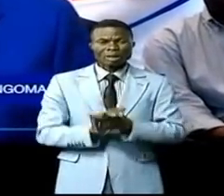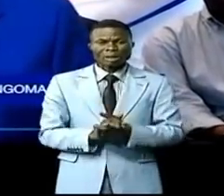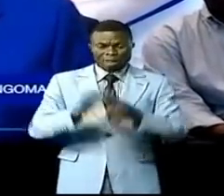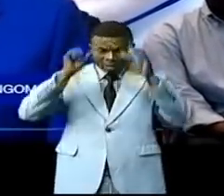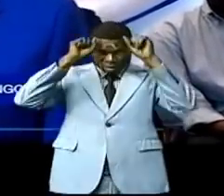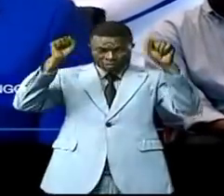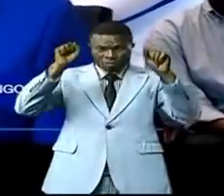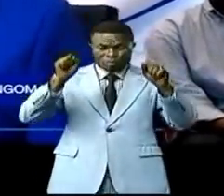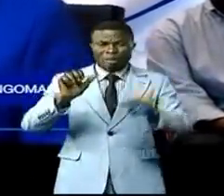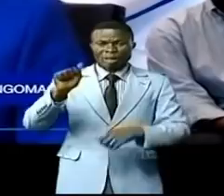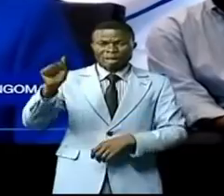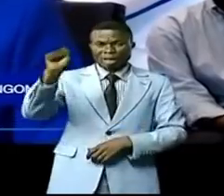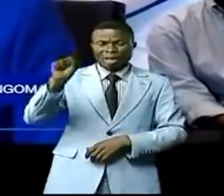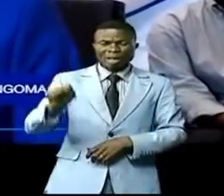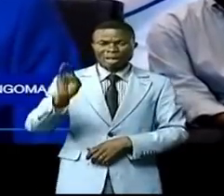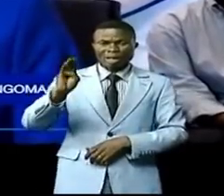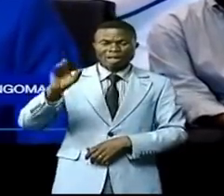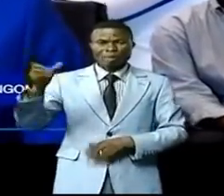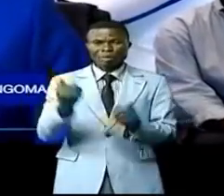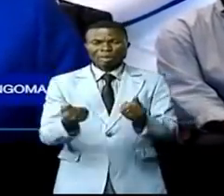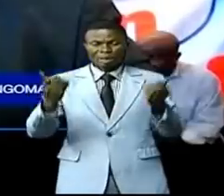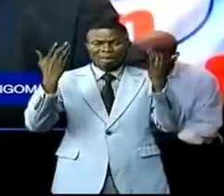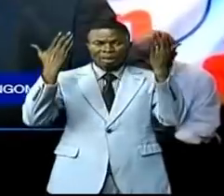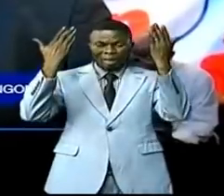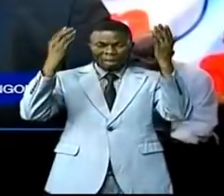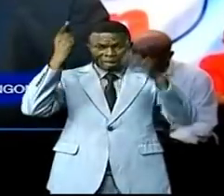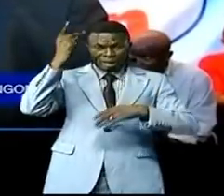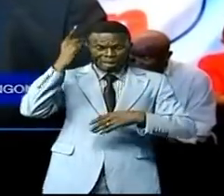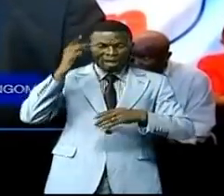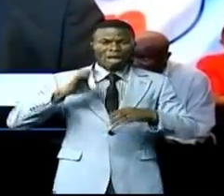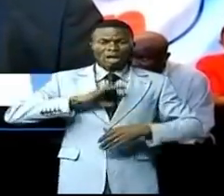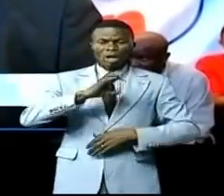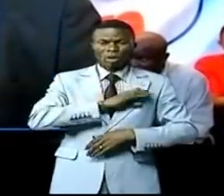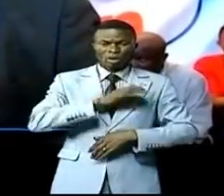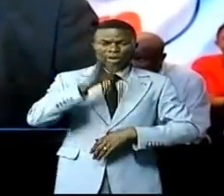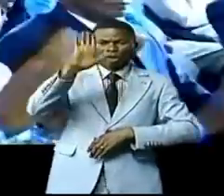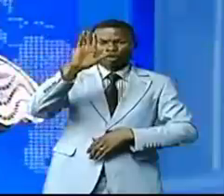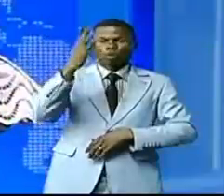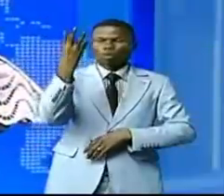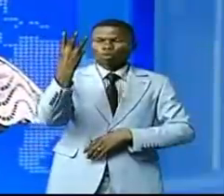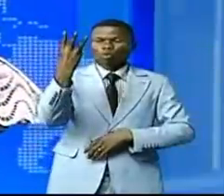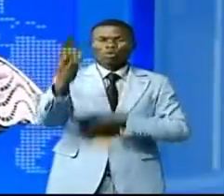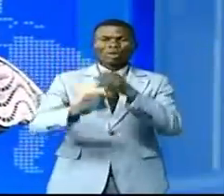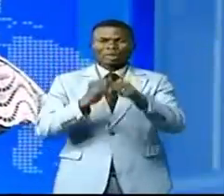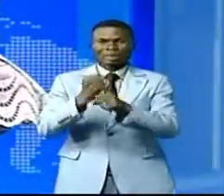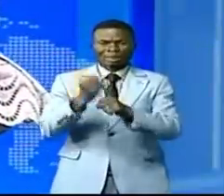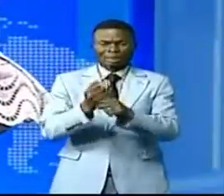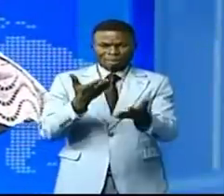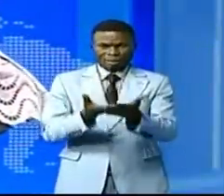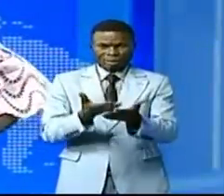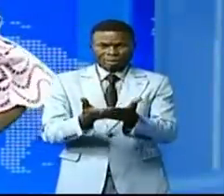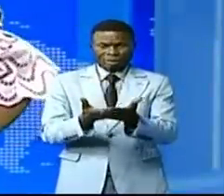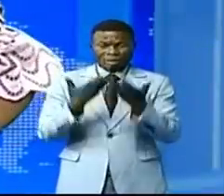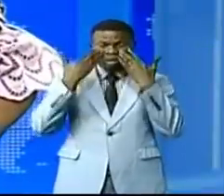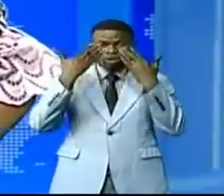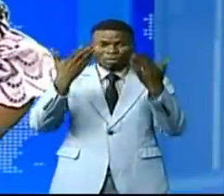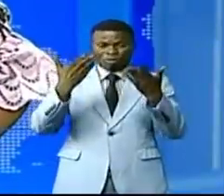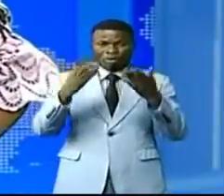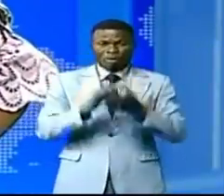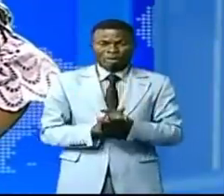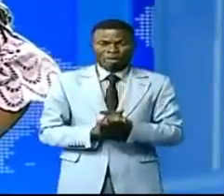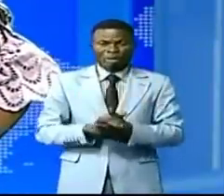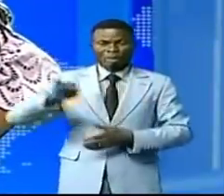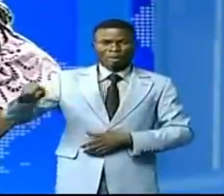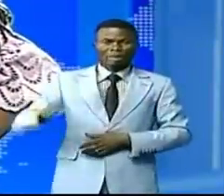président de l'ASBL Banakin et son comité ont un mandat de 3 ans. Sachez également que Jean-Marie